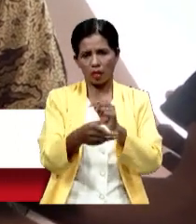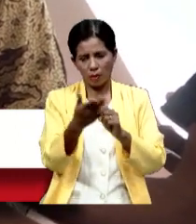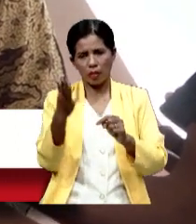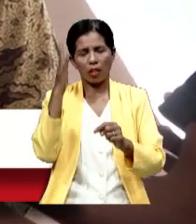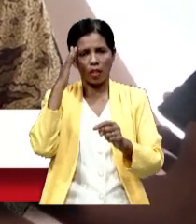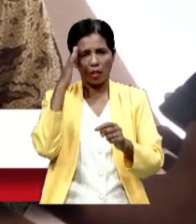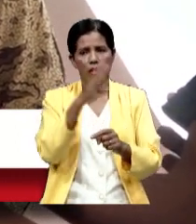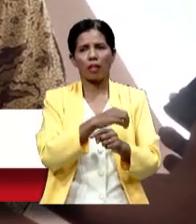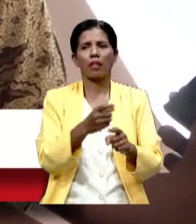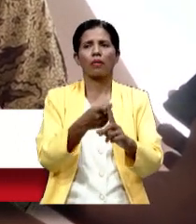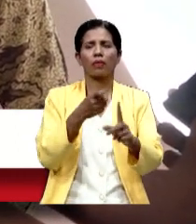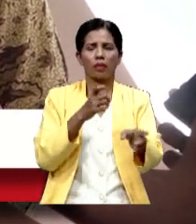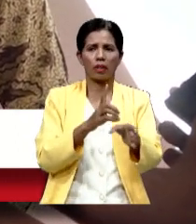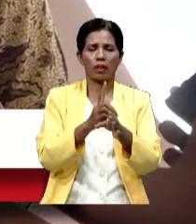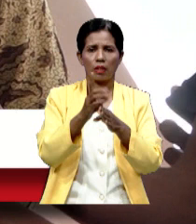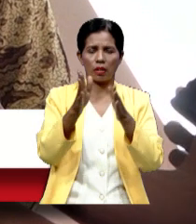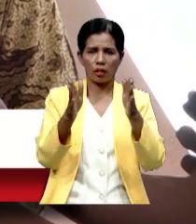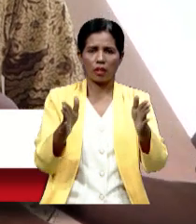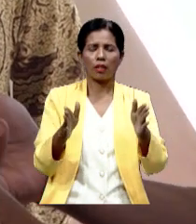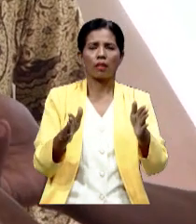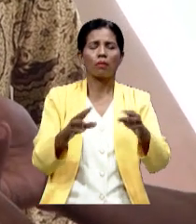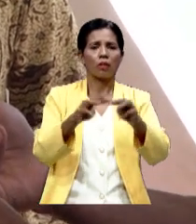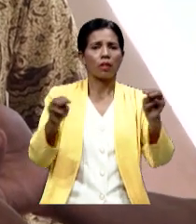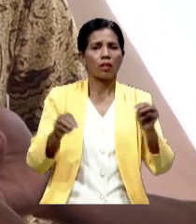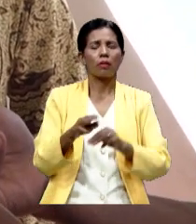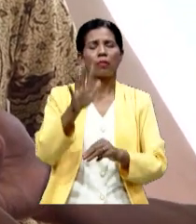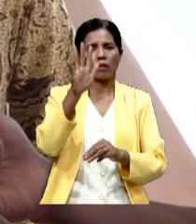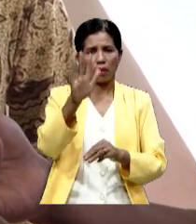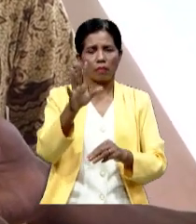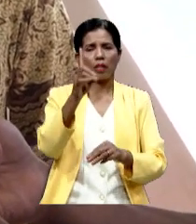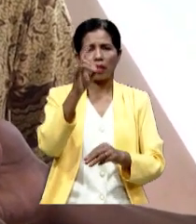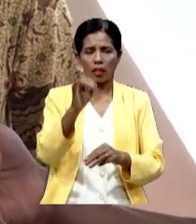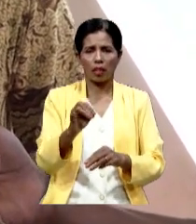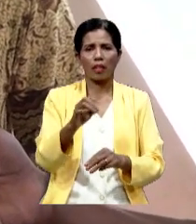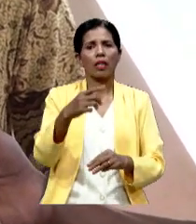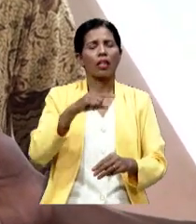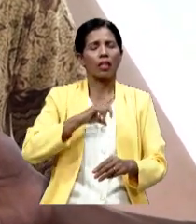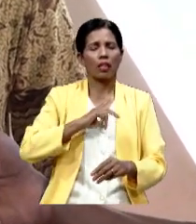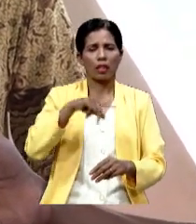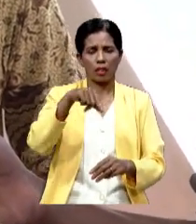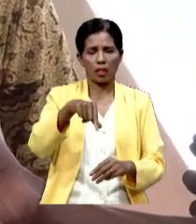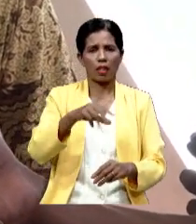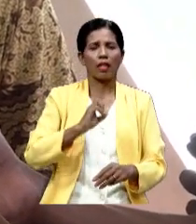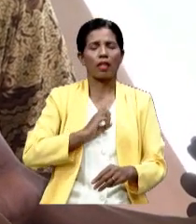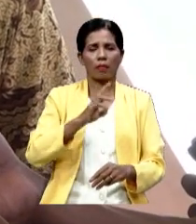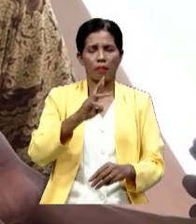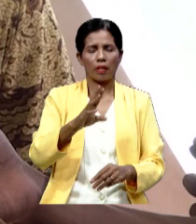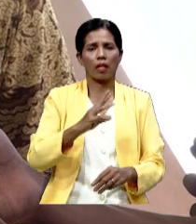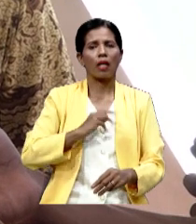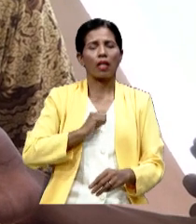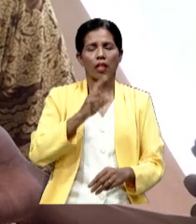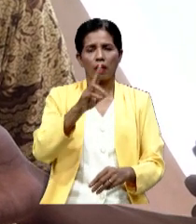agora daune sirus distritu lima, Dili, Likisang, Ermera, aí leu como não